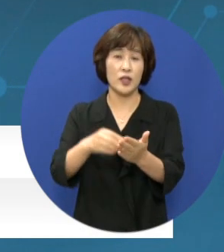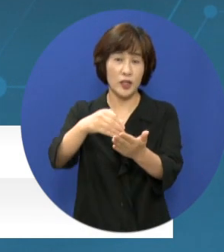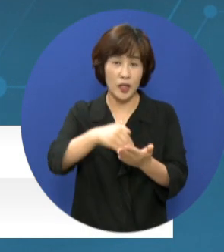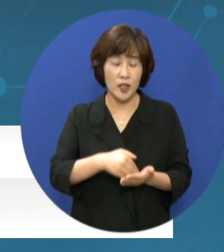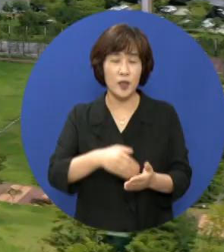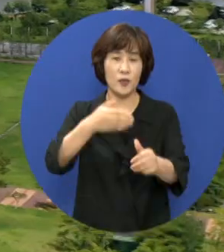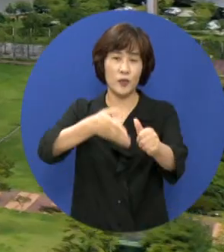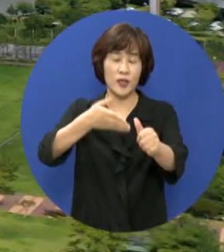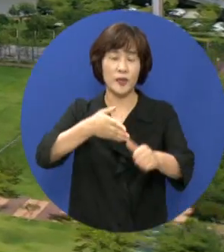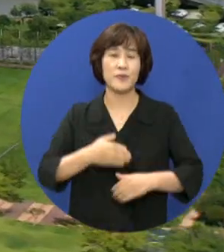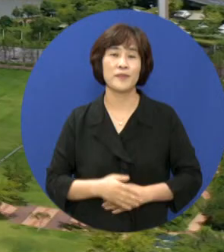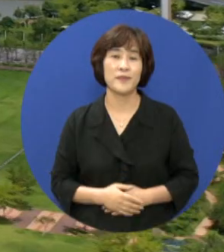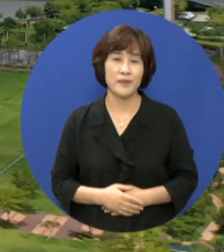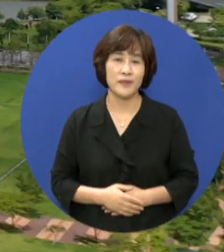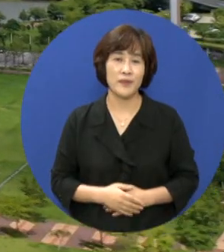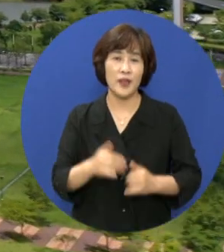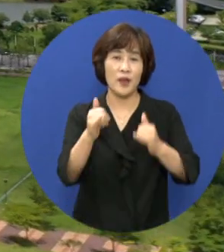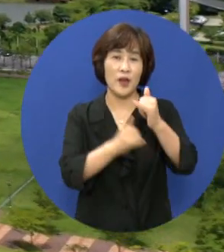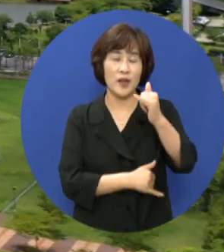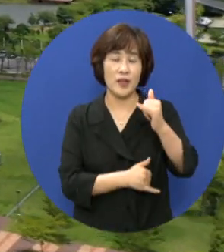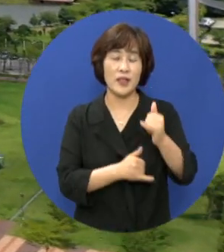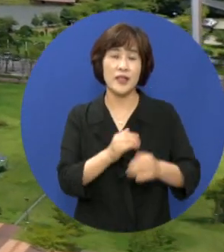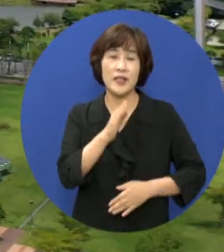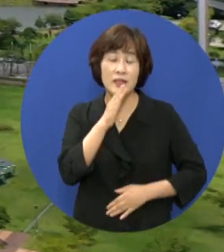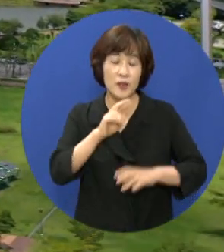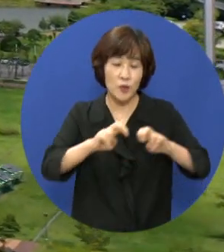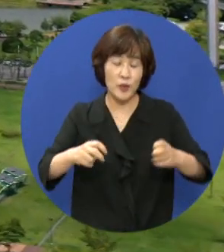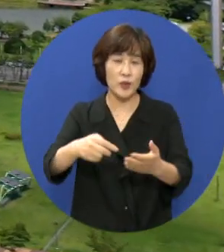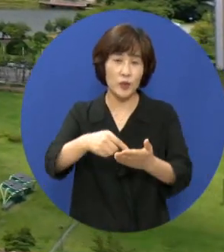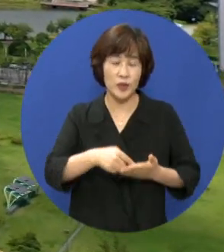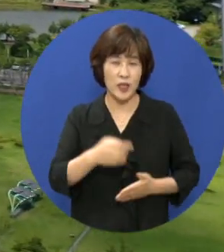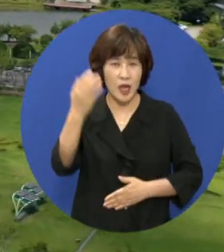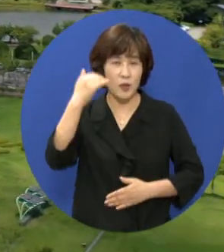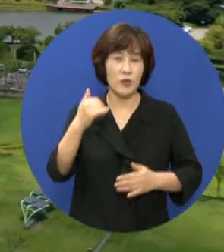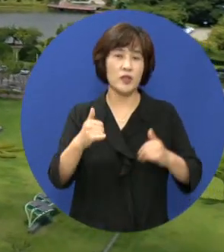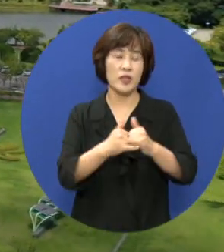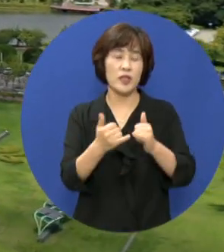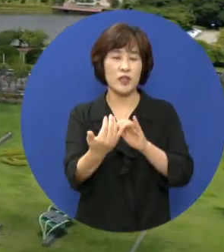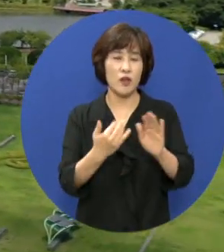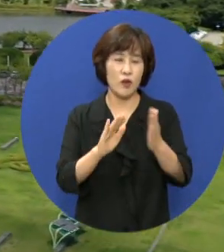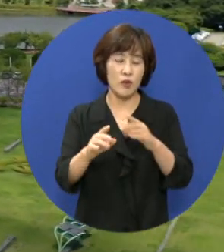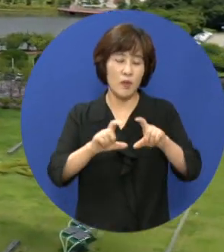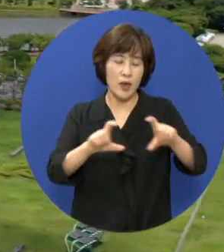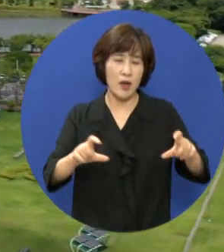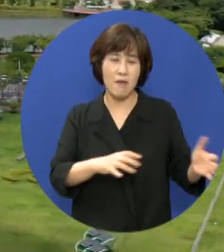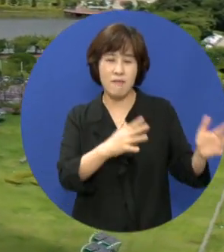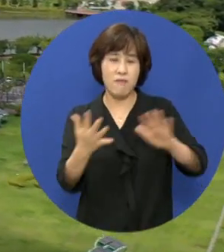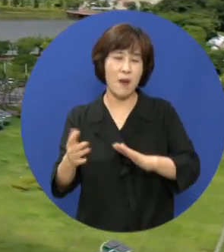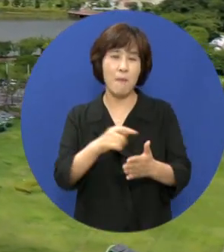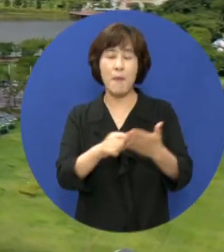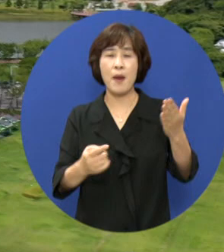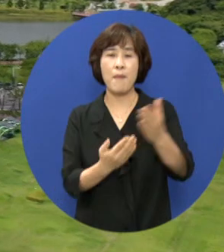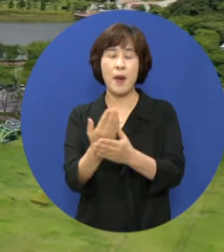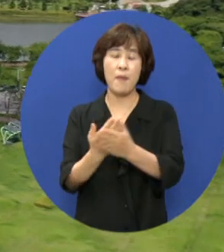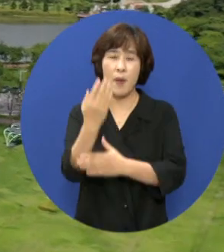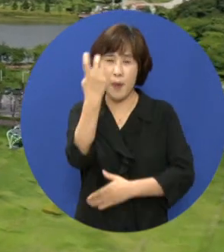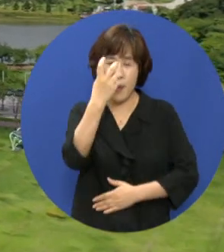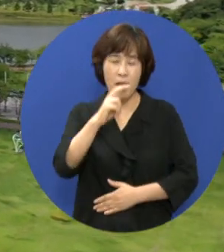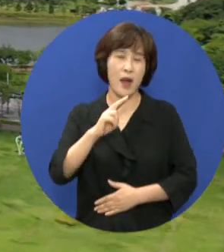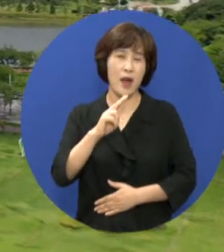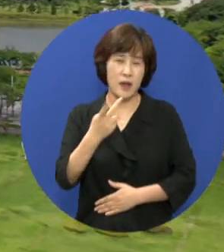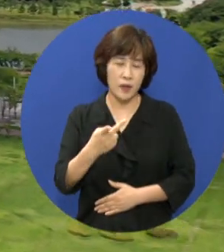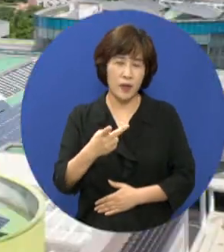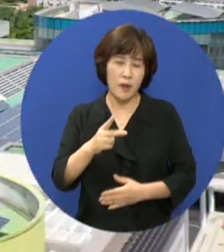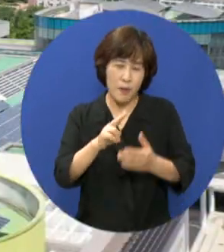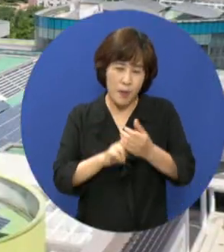당부했습니다 과거사 진실규명 접수는 한국전쟁 전후 민간인 집단 희생 사건 등을 조사 해 왜곡되거나